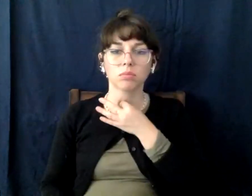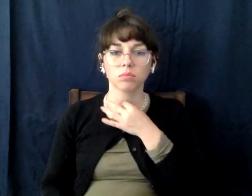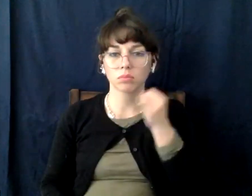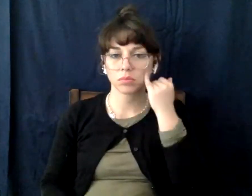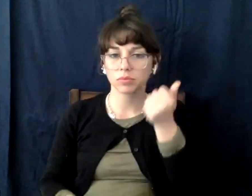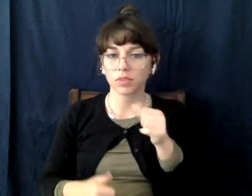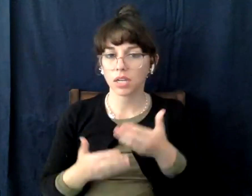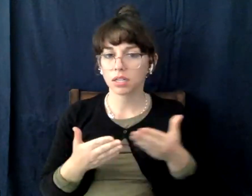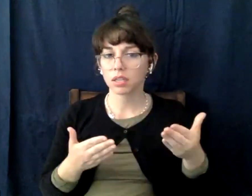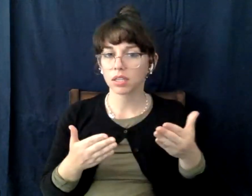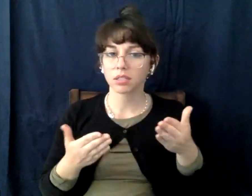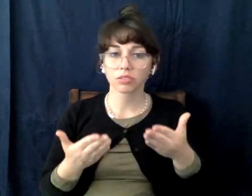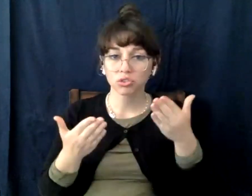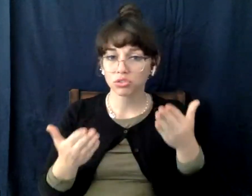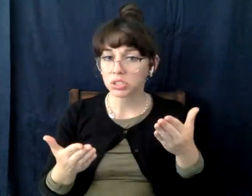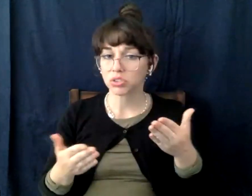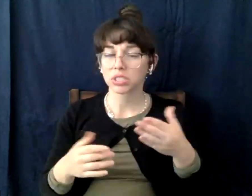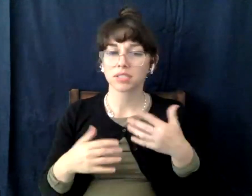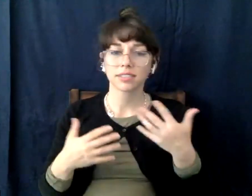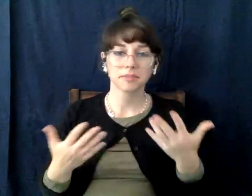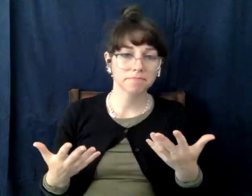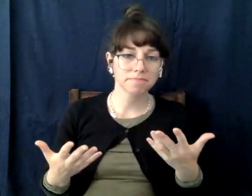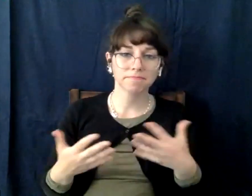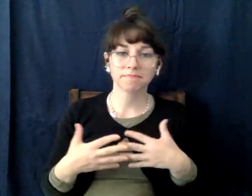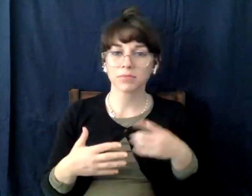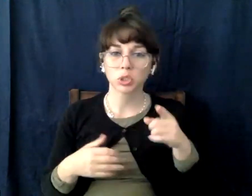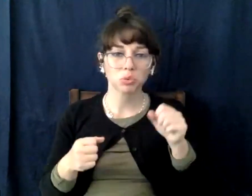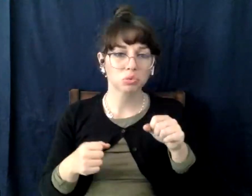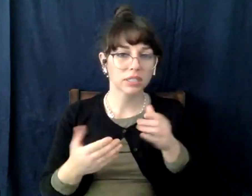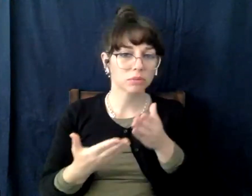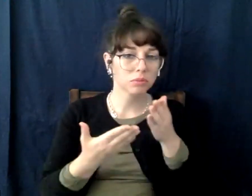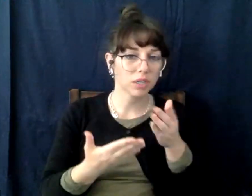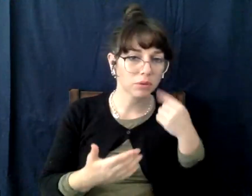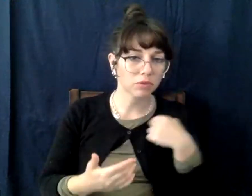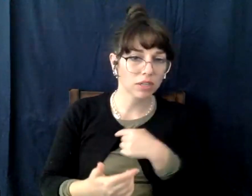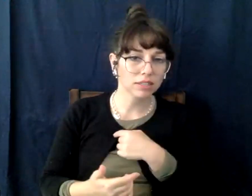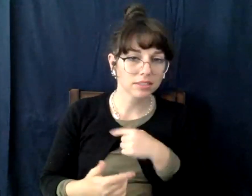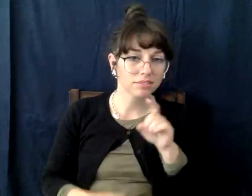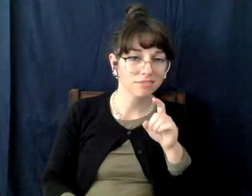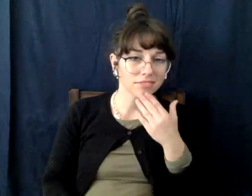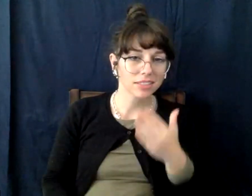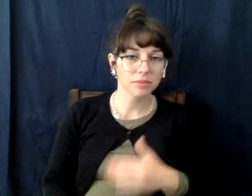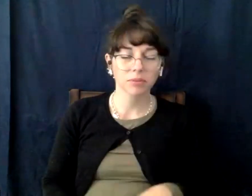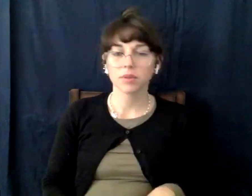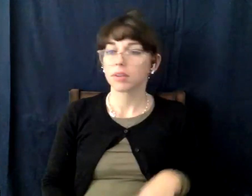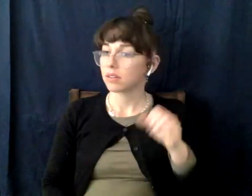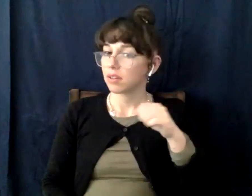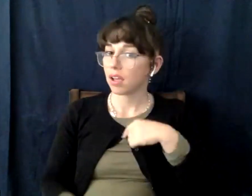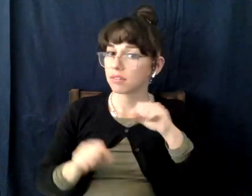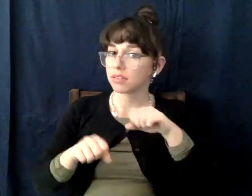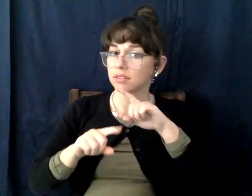suggestion that you could recommend for us. Thank you. I could answer that. Yeah.